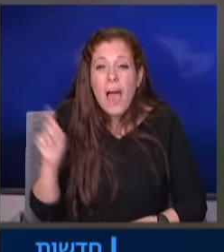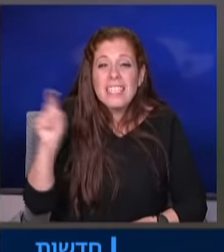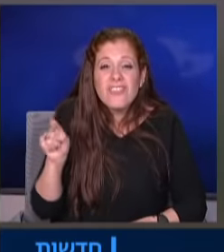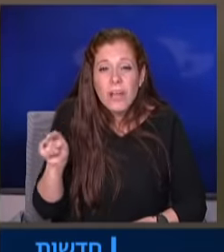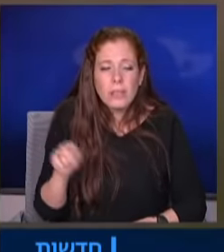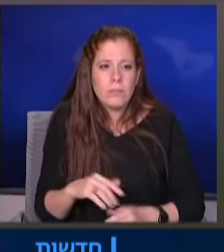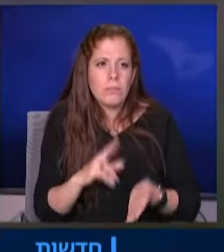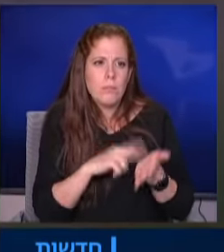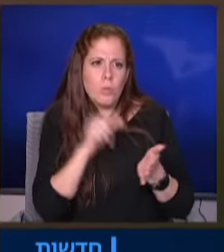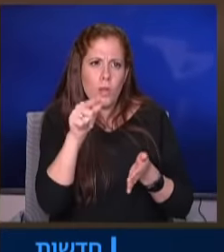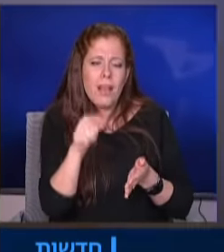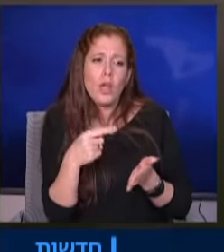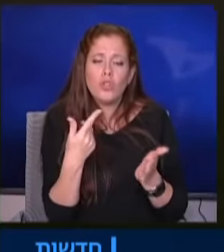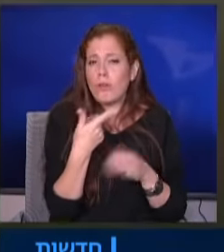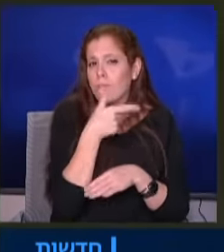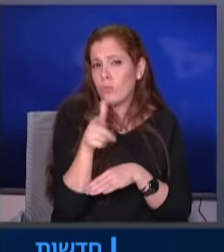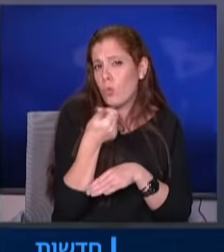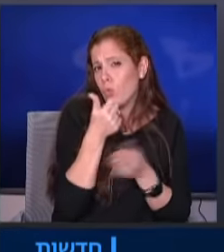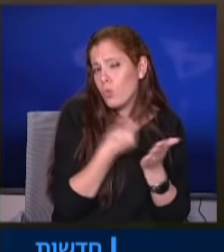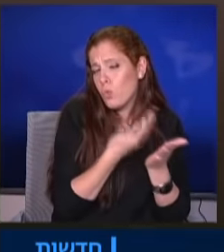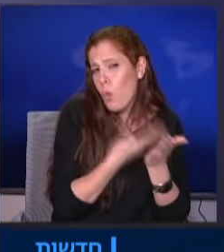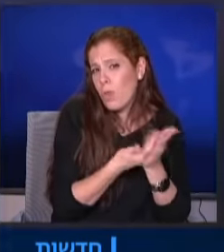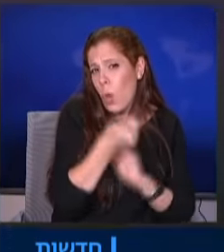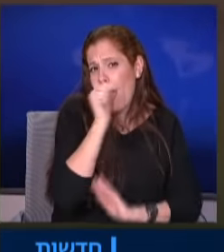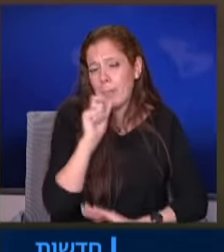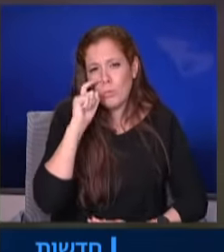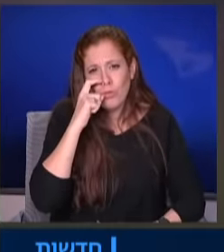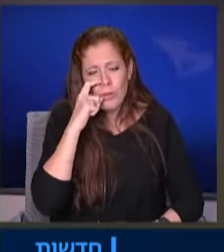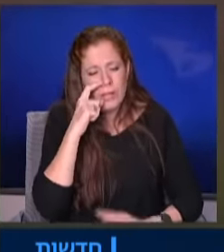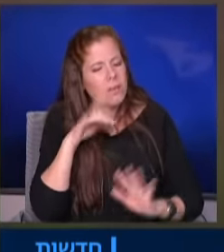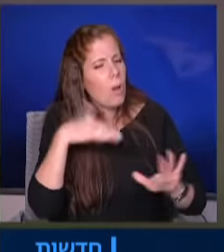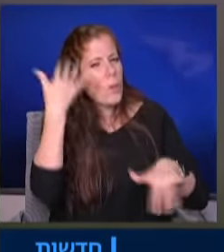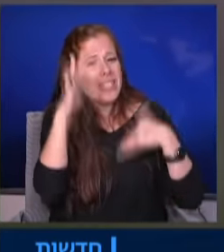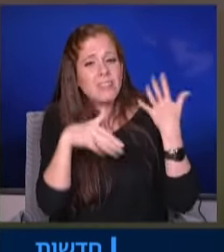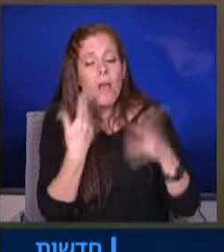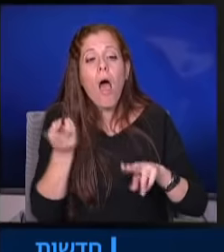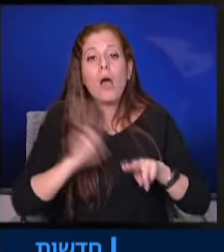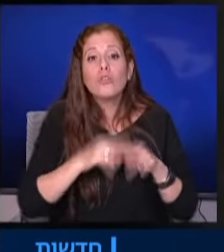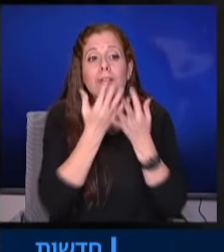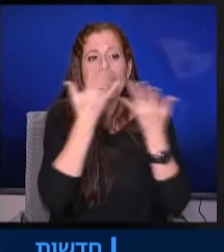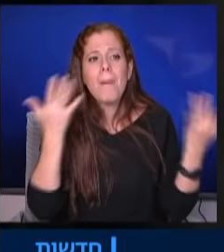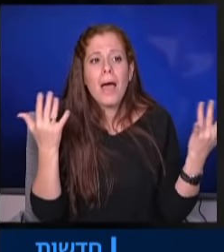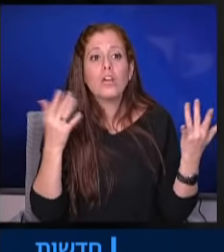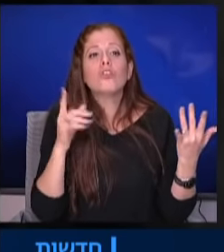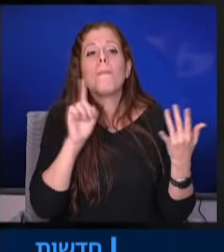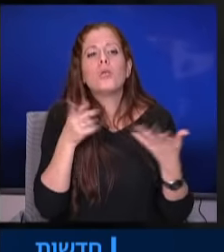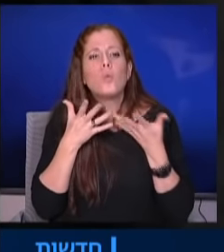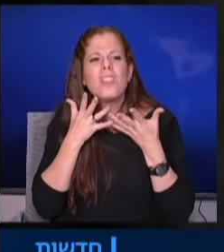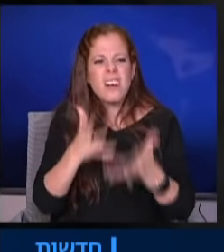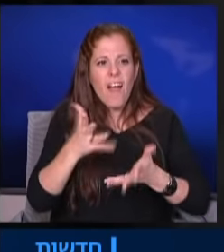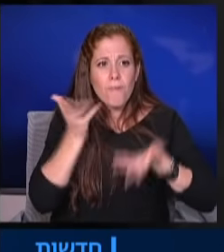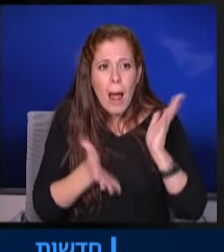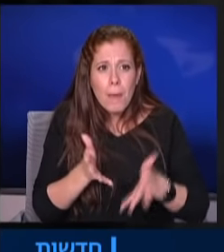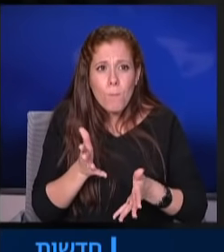התמונות האלה שתועדו אמש בלב העיר ג'נין עוררו סערה גדולה. אחרי שהתברר שמישהו הותקף באלימות מצד אנשיו של